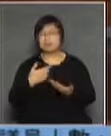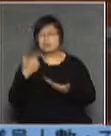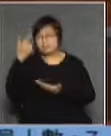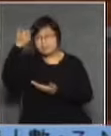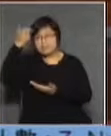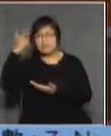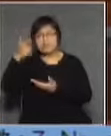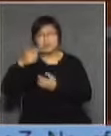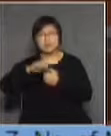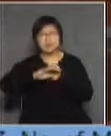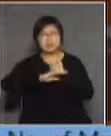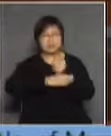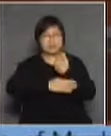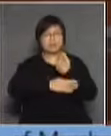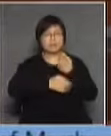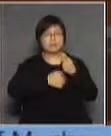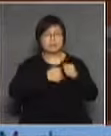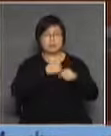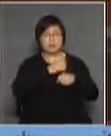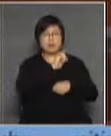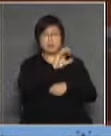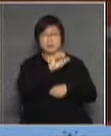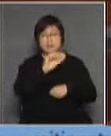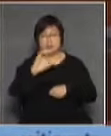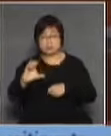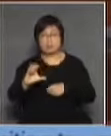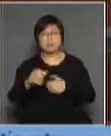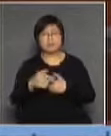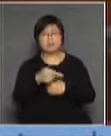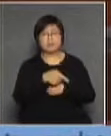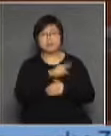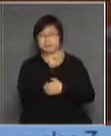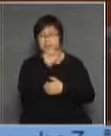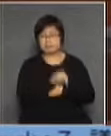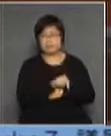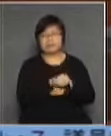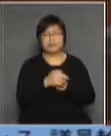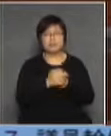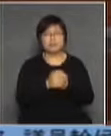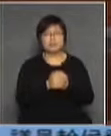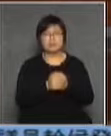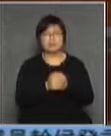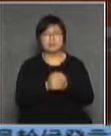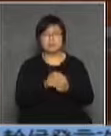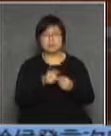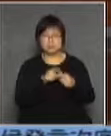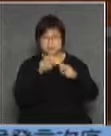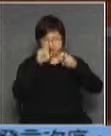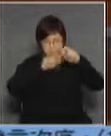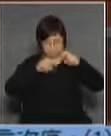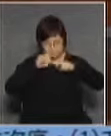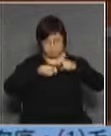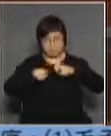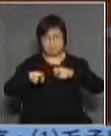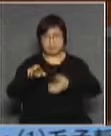即係執法部門啊，特別廉政公署呢，喺呢個問題方面真係可以追查啊呢個嘅